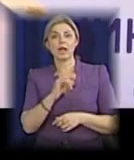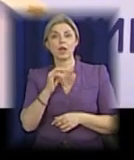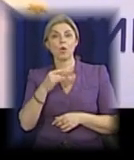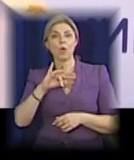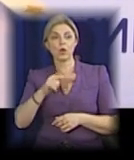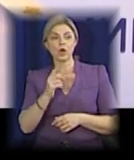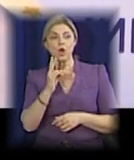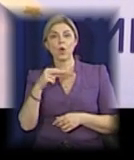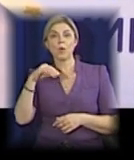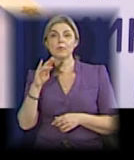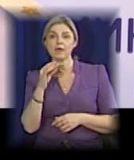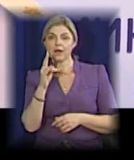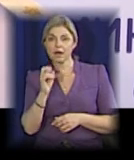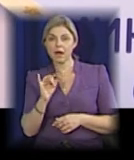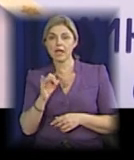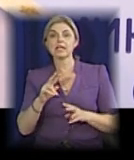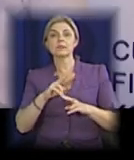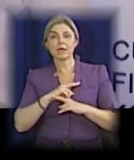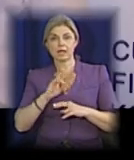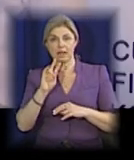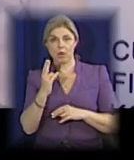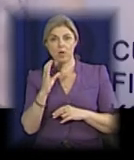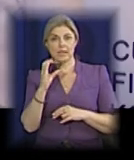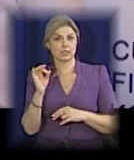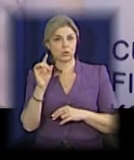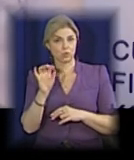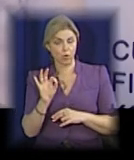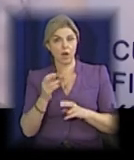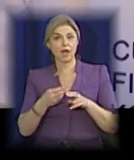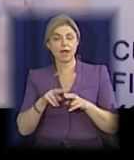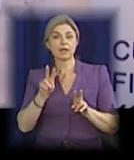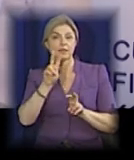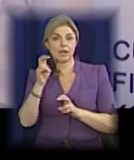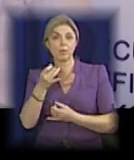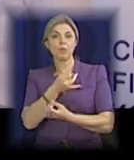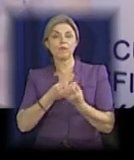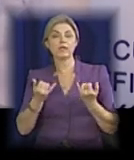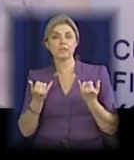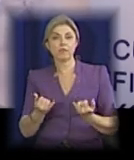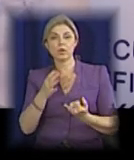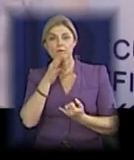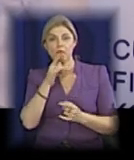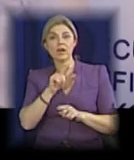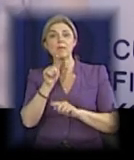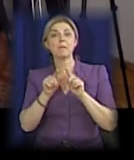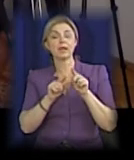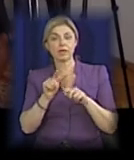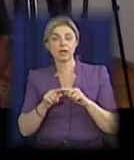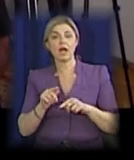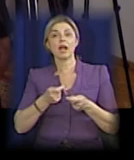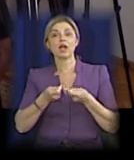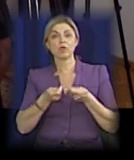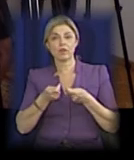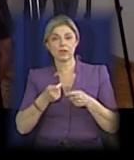Михайла Титова та смерть у Миколаївському СІЗО. Ці та інші теми обговорювали сьогодні під час брифінгу керівників